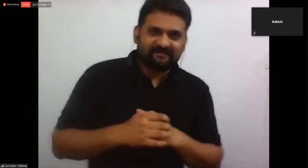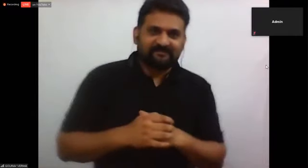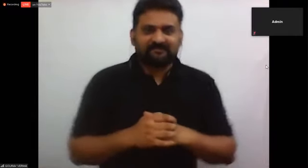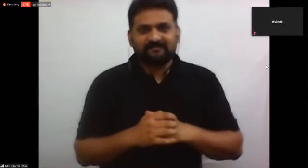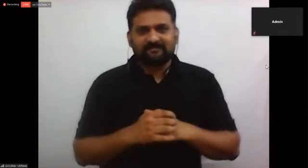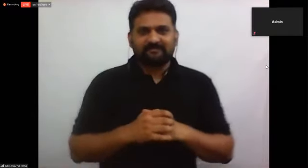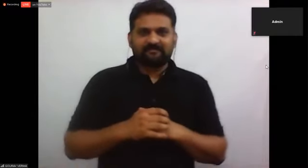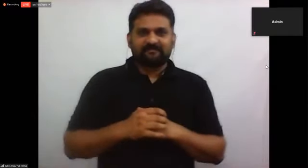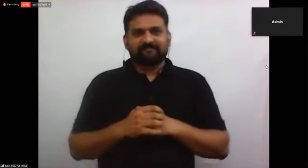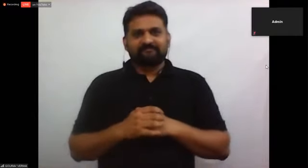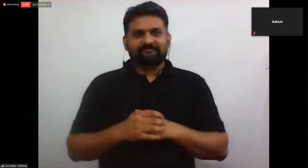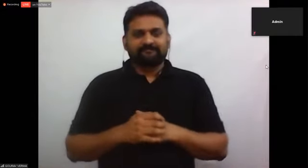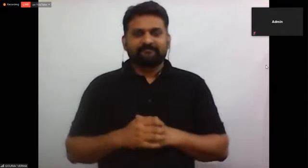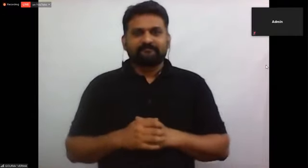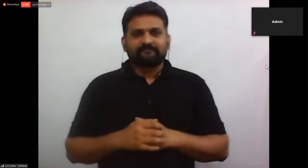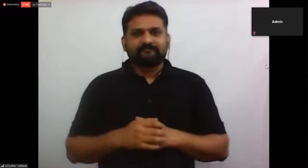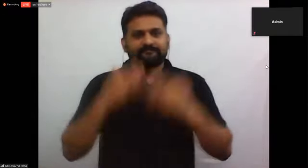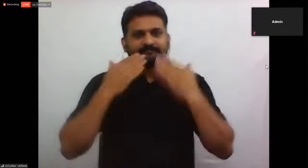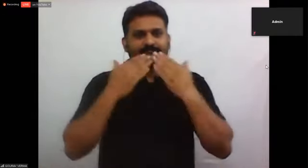much. And